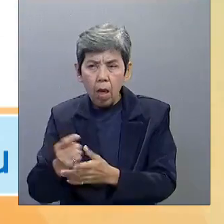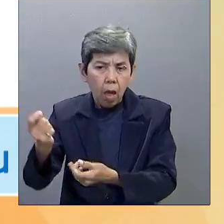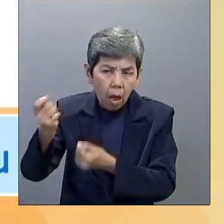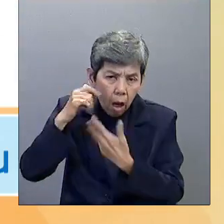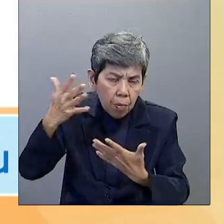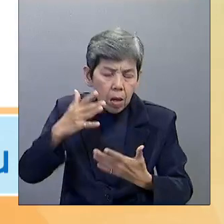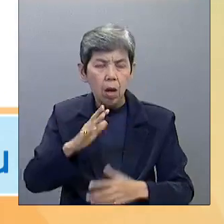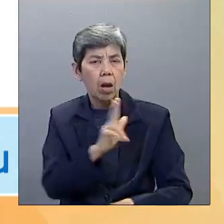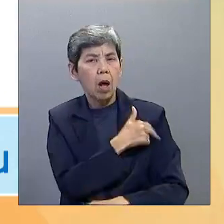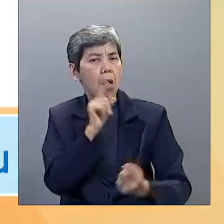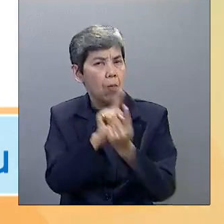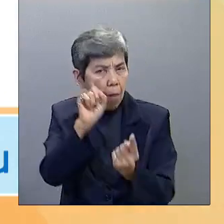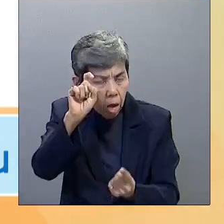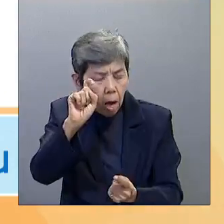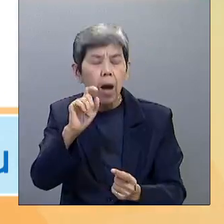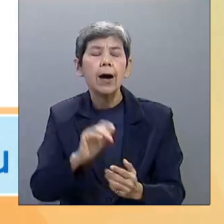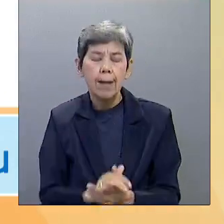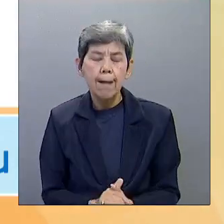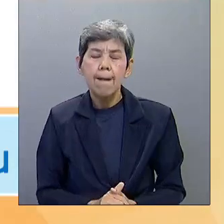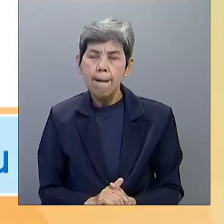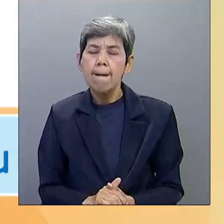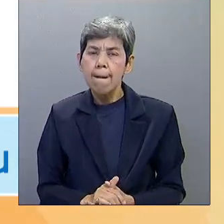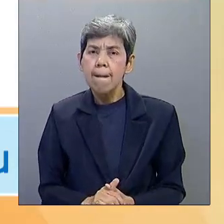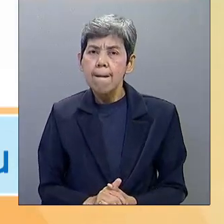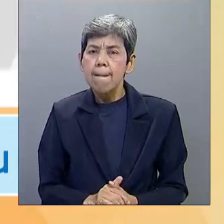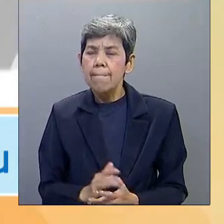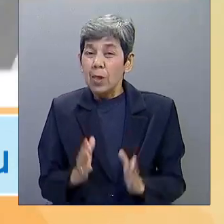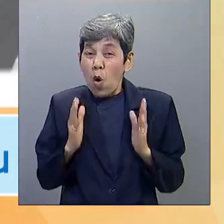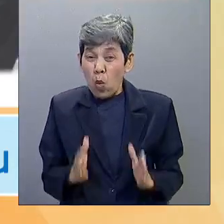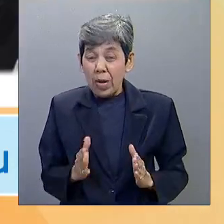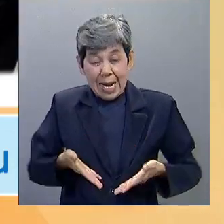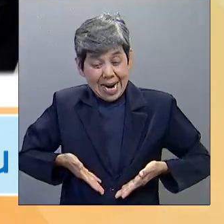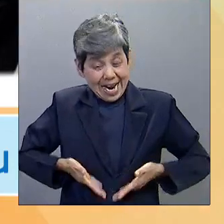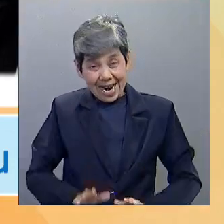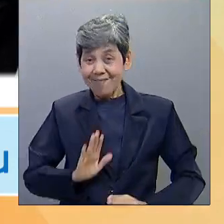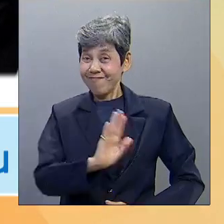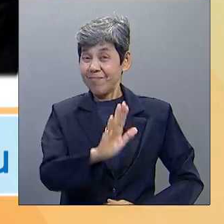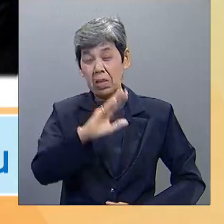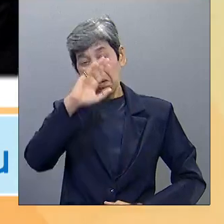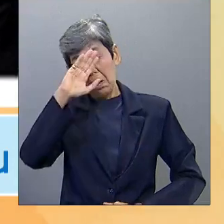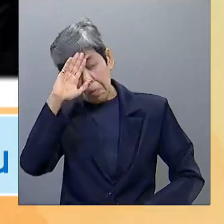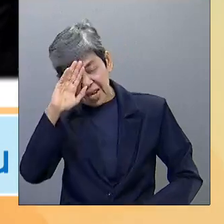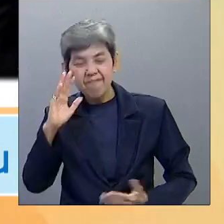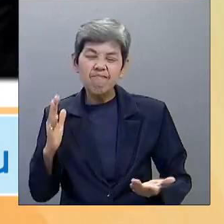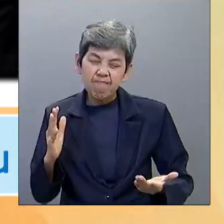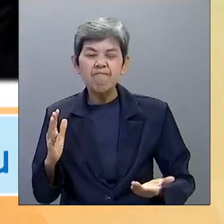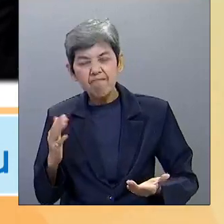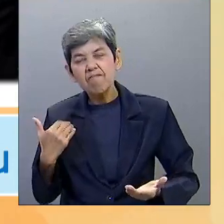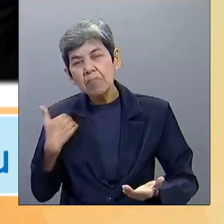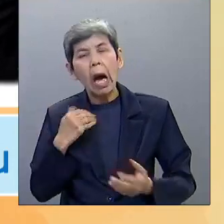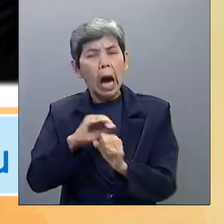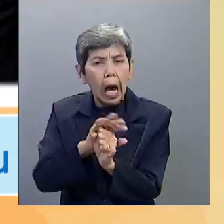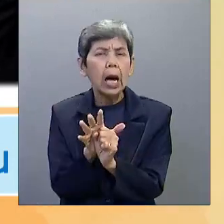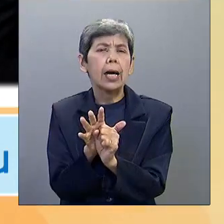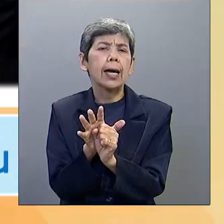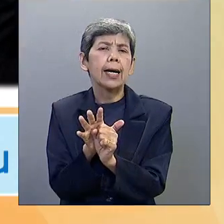ณสุขได้เอาแบบนี้ง่ายๆนะคะทีนี้พอบอกว่าแน่นอนว่าคนเราเกิดมาเรื่องของการเจ็บป่วยมันห้ามกันไม่ได้และยิ่งมีโควิดแบ